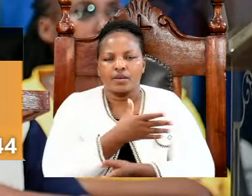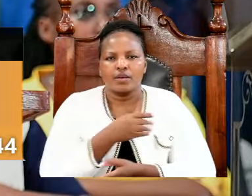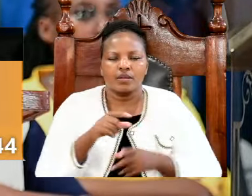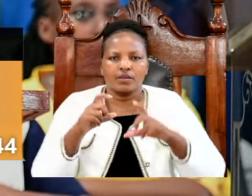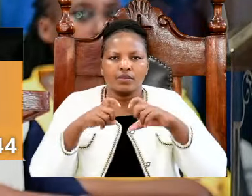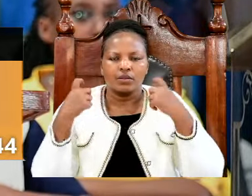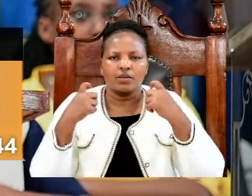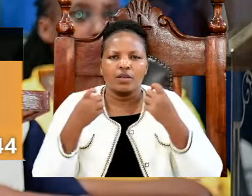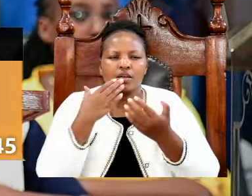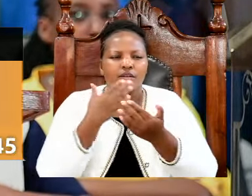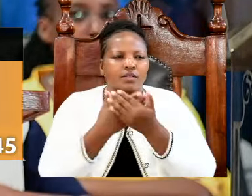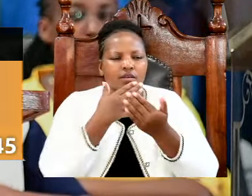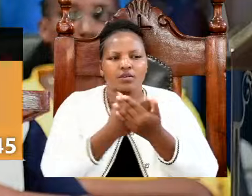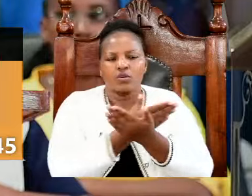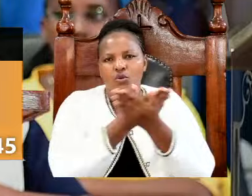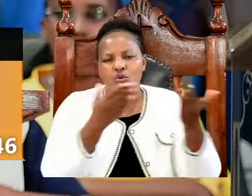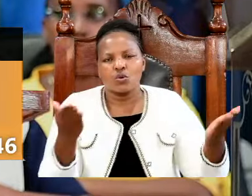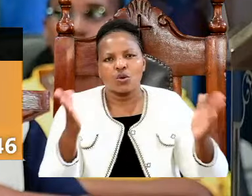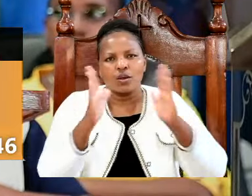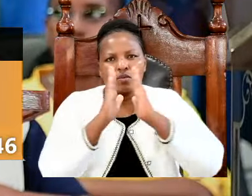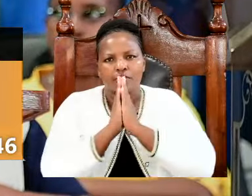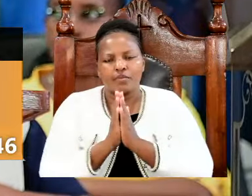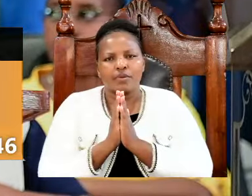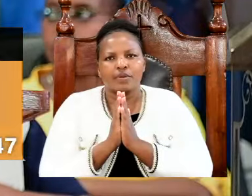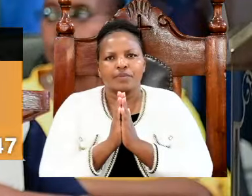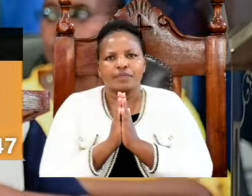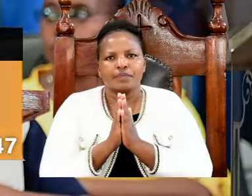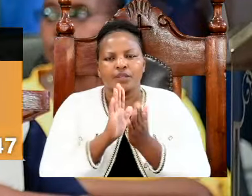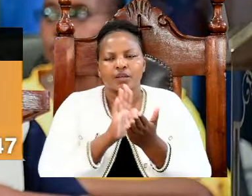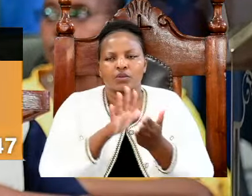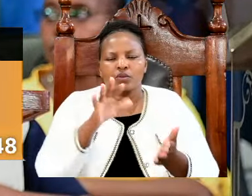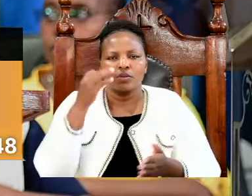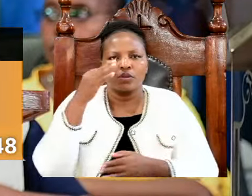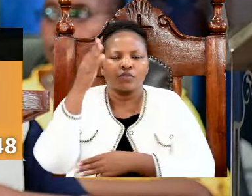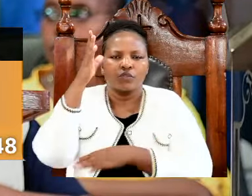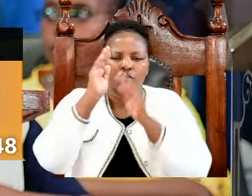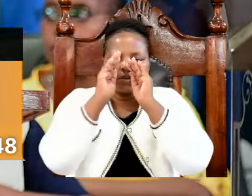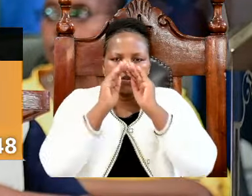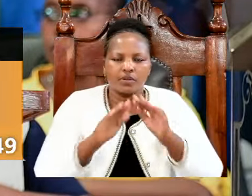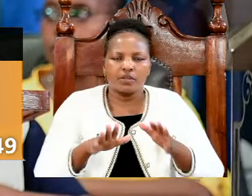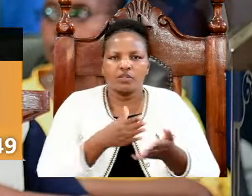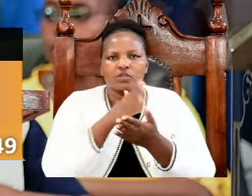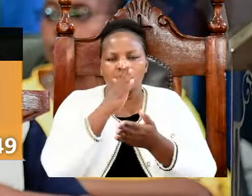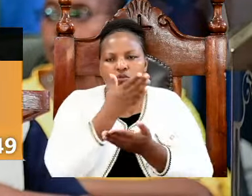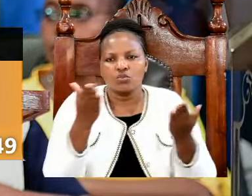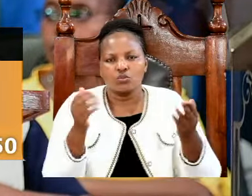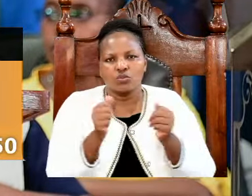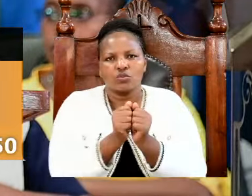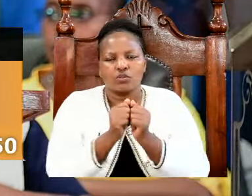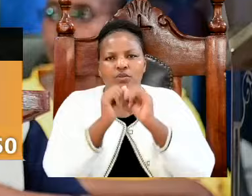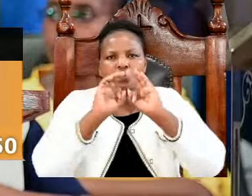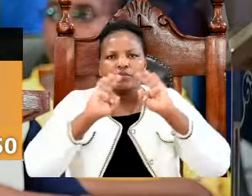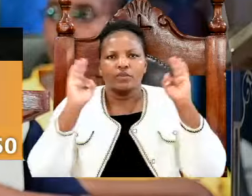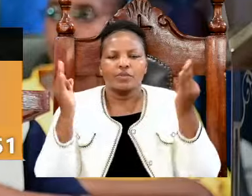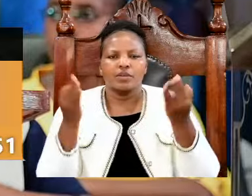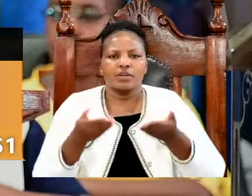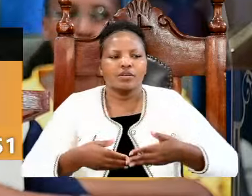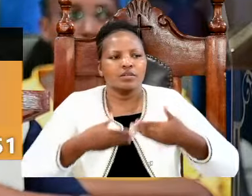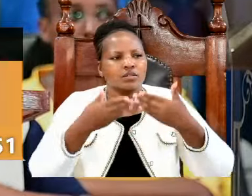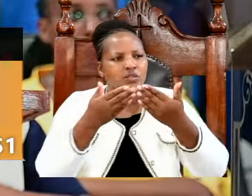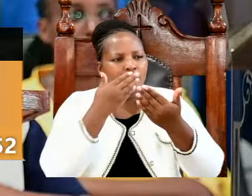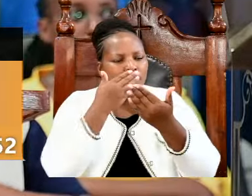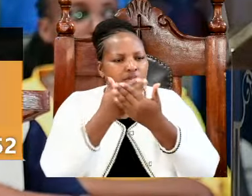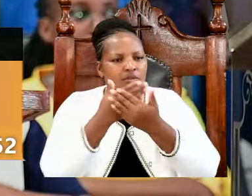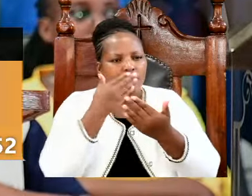truly appreciate you and pray that the God, Lord, bless you and your family. Muzipoke hizo